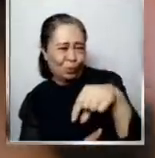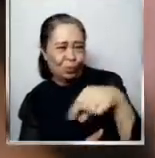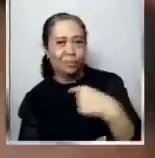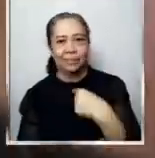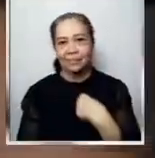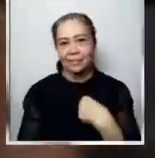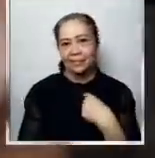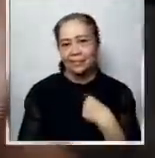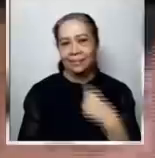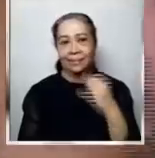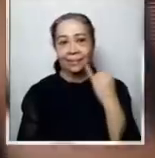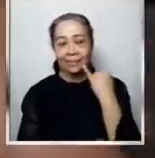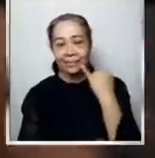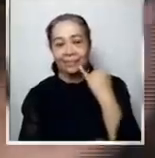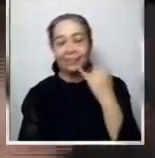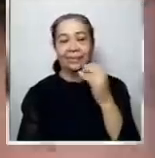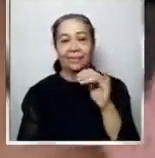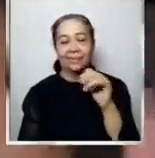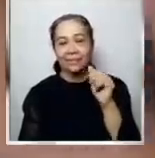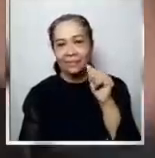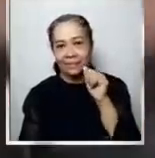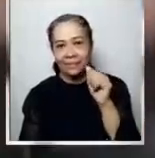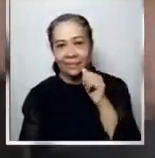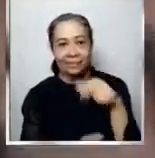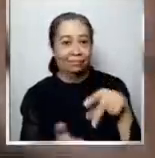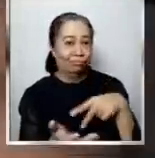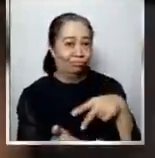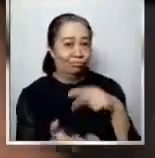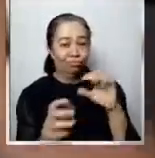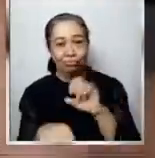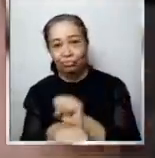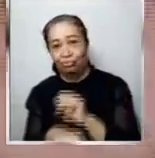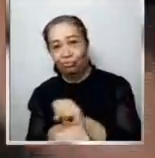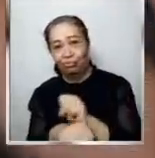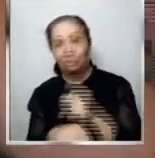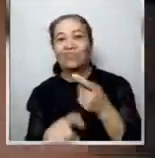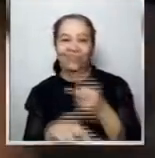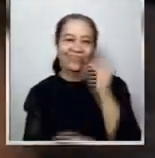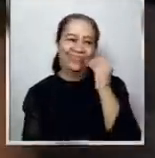Arellano, dancing and working from home. Oh yeah, pack!